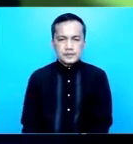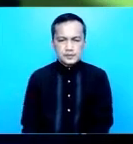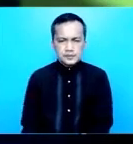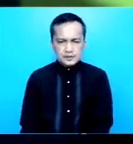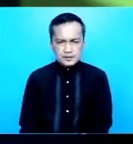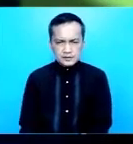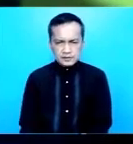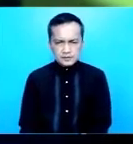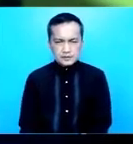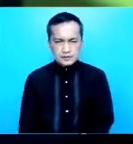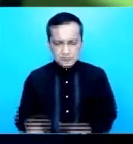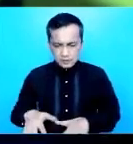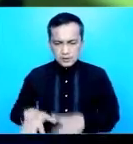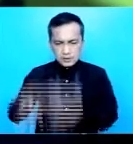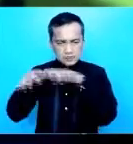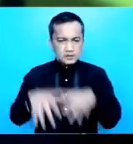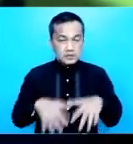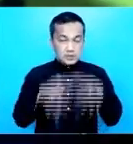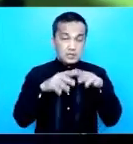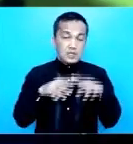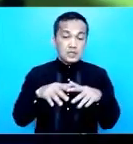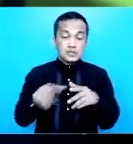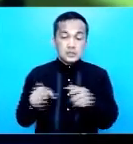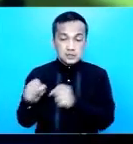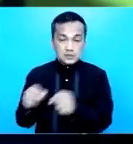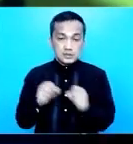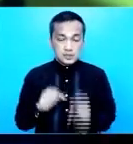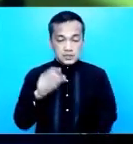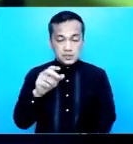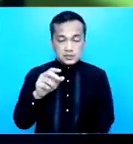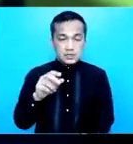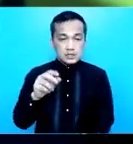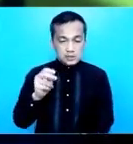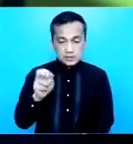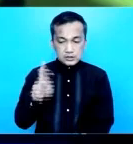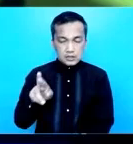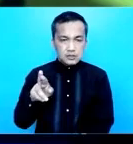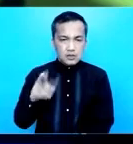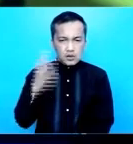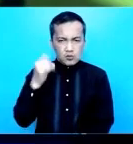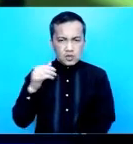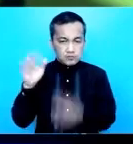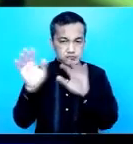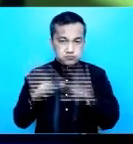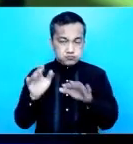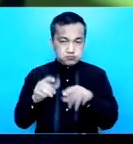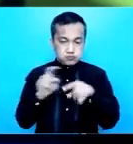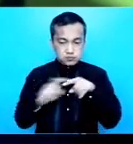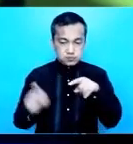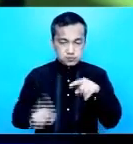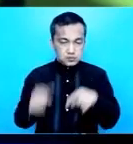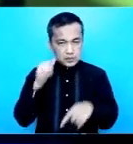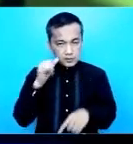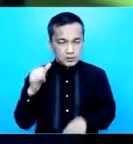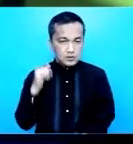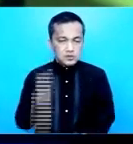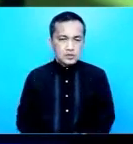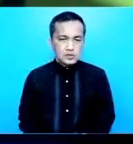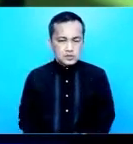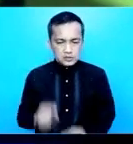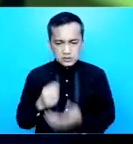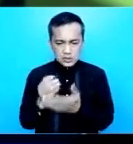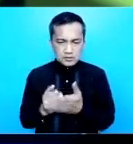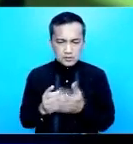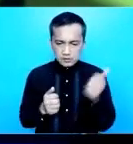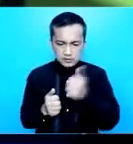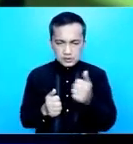Binaha ang ilang kalsada sa Metro Manila, bunsod ng malakas na ulang dala ng severe thunderstorm. Ang ilang commuter nahirapan ding umuwi.